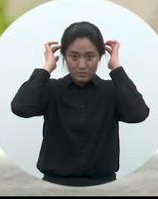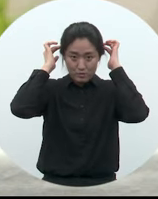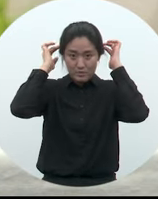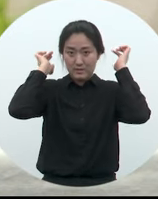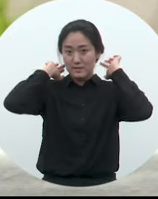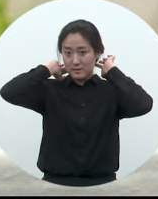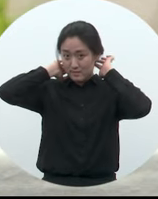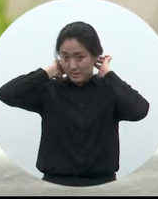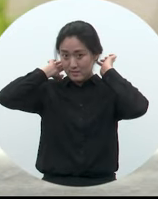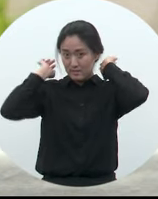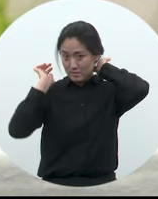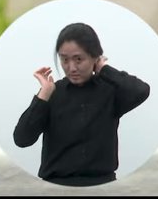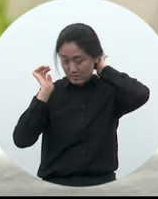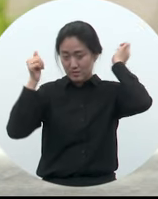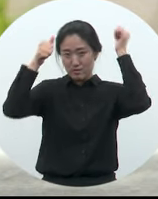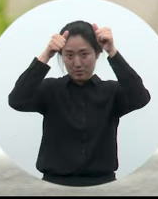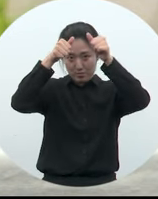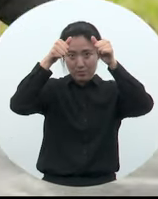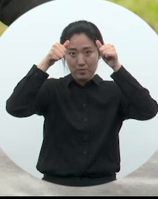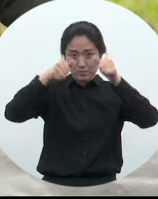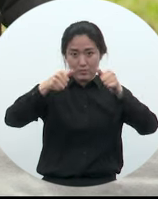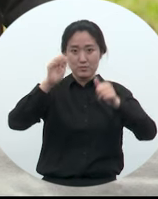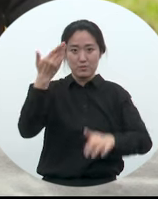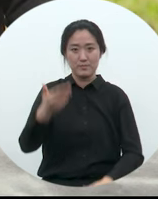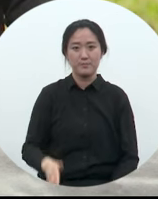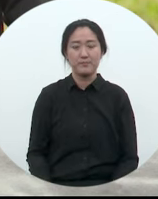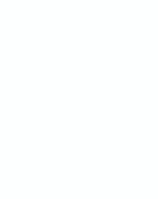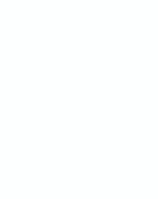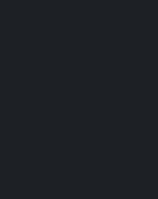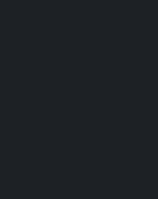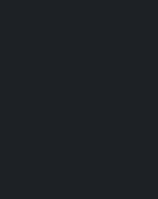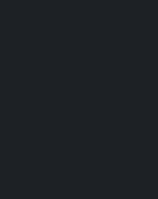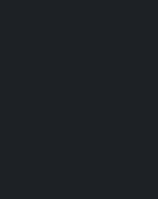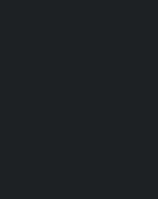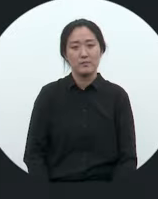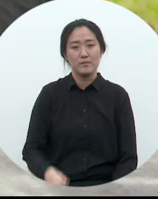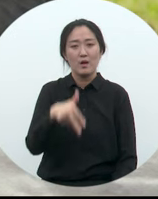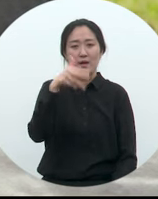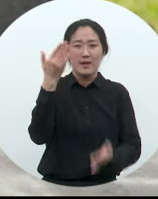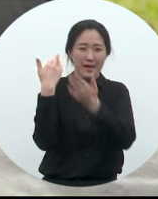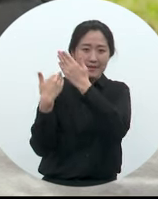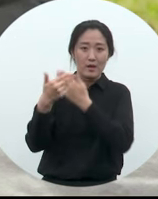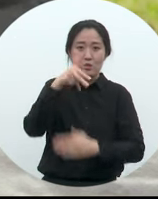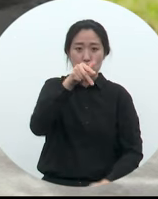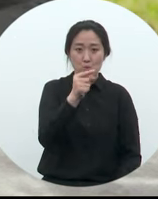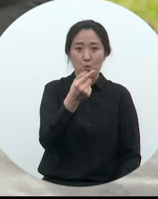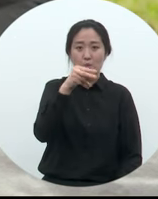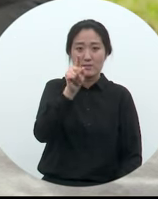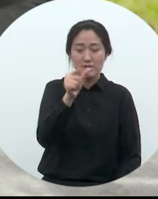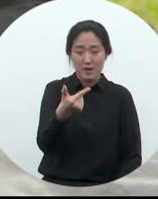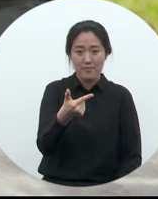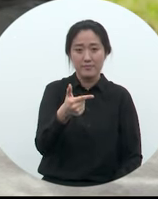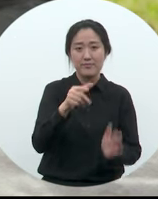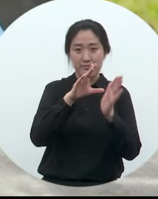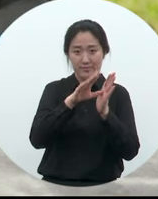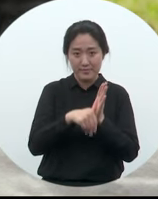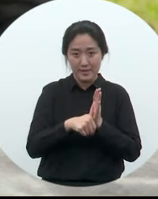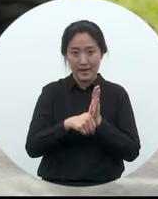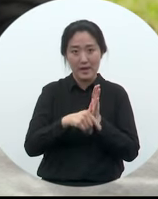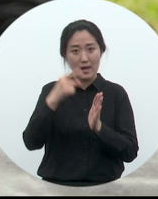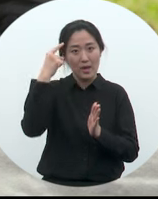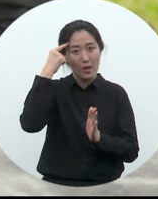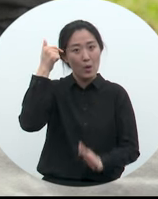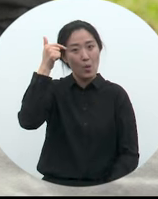풍부풍지, 용천, 이렇게 충분히 지압을 할 수가 있습니다. 조선 왕세자들은